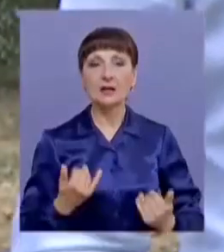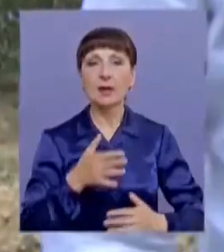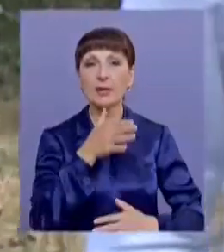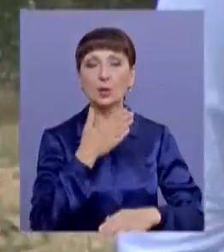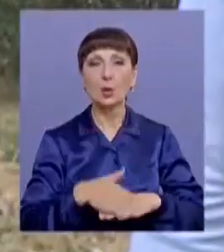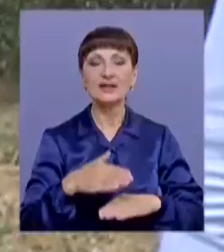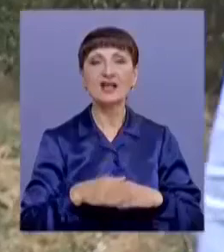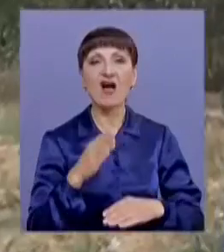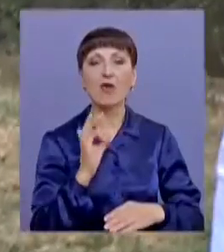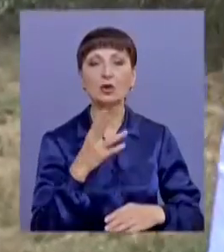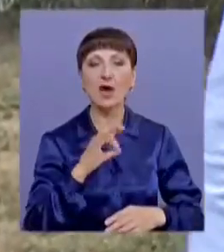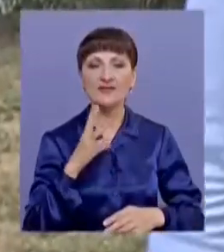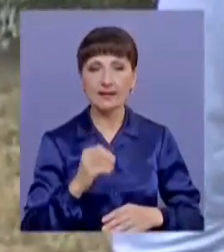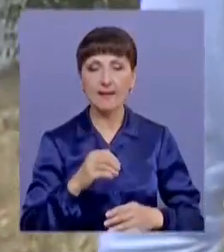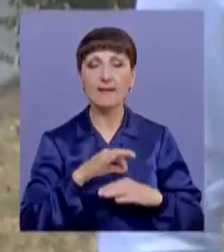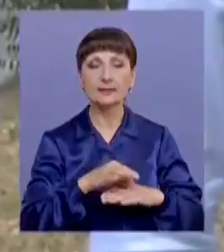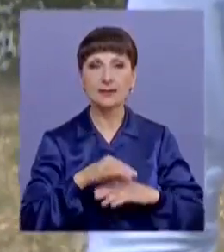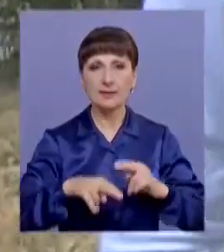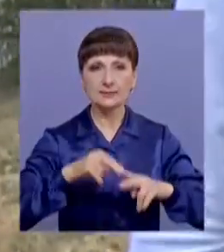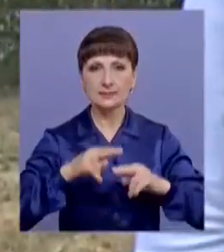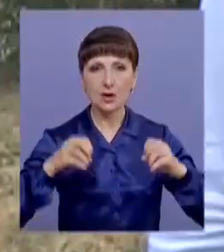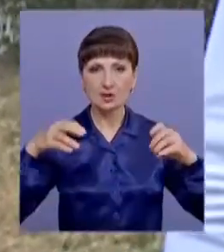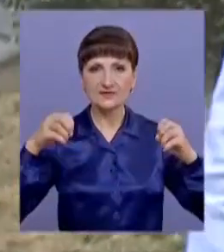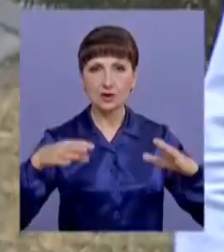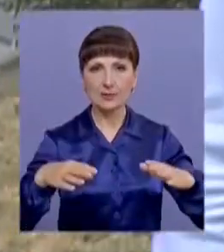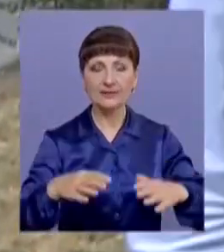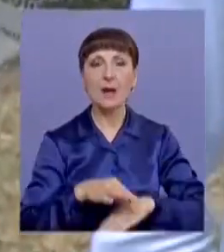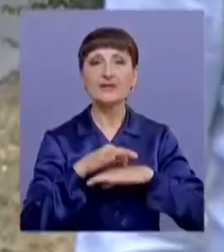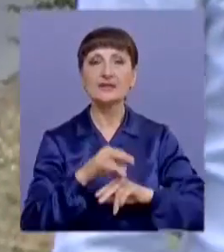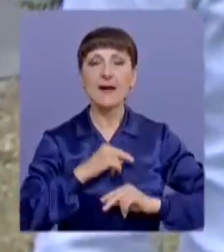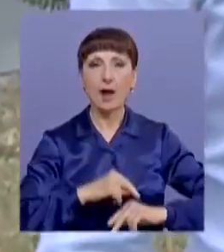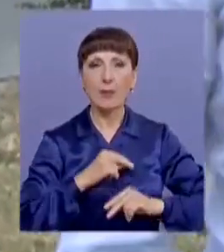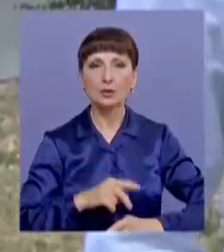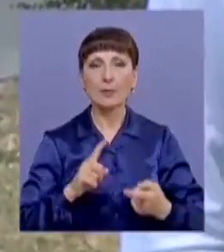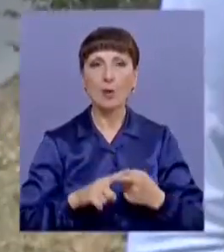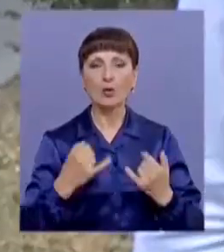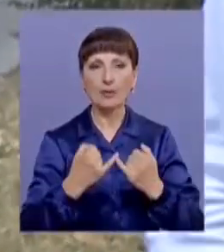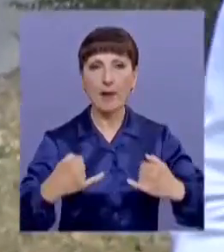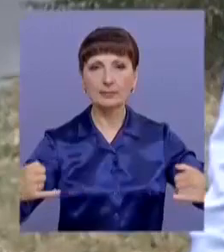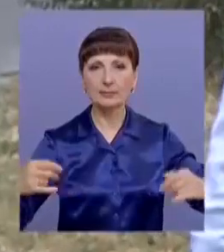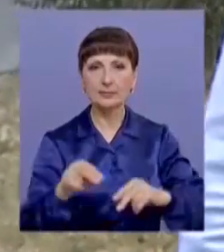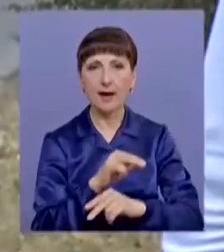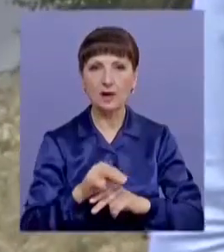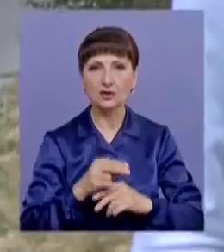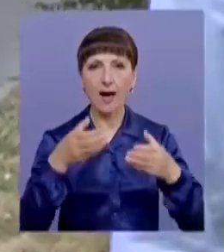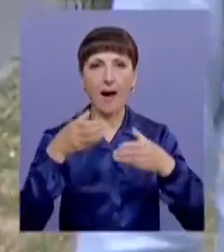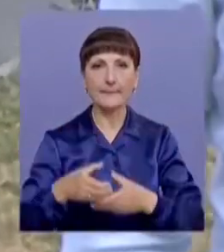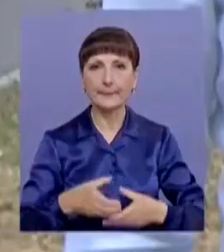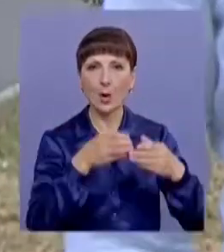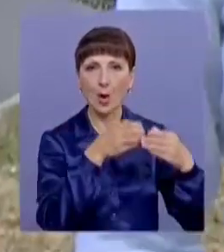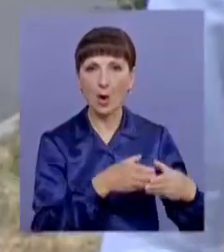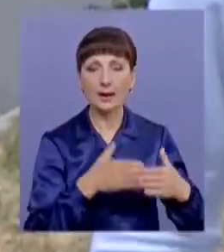улице Волочаевская ведется работа по строительству линейно-наружного освещения. Проведены работы по монтажу опоры освещения, также протянут